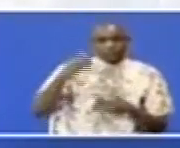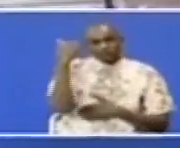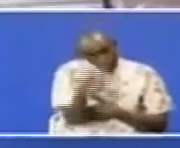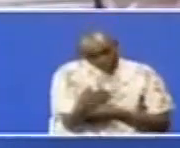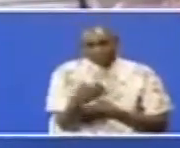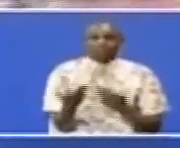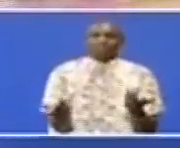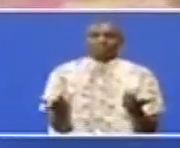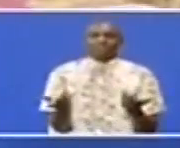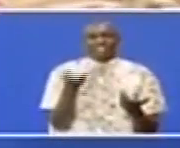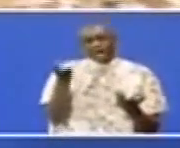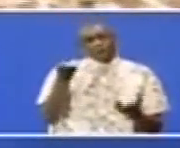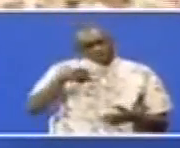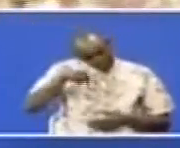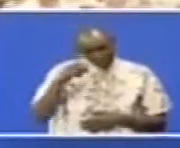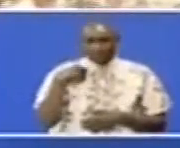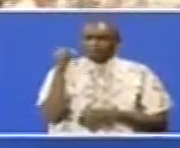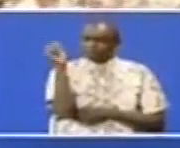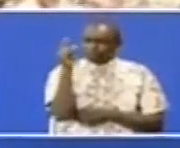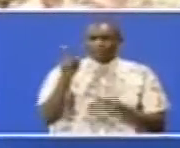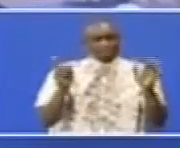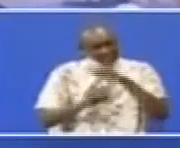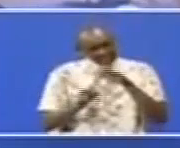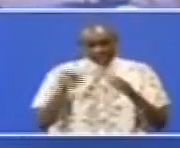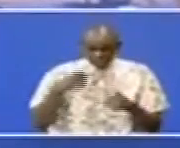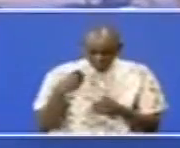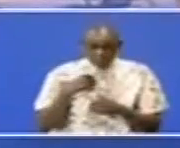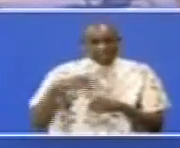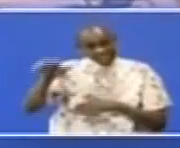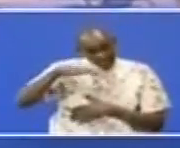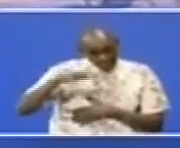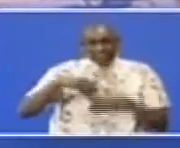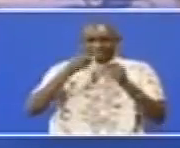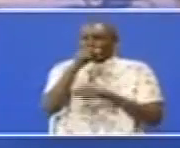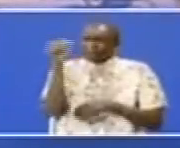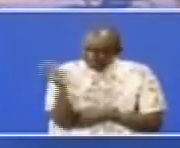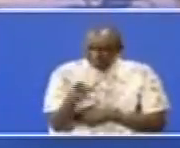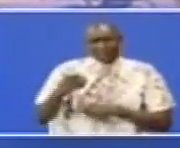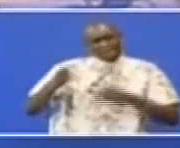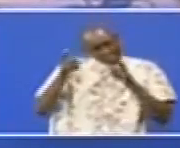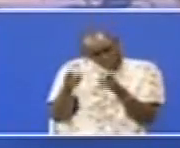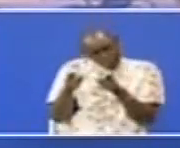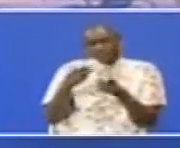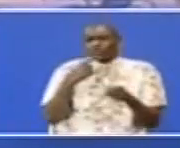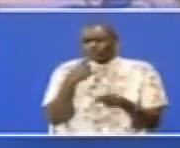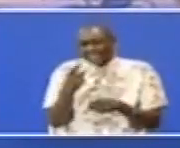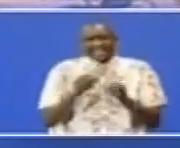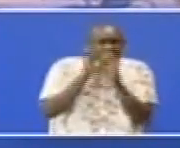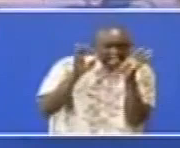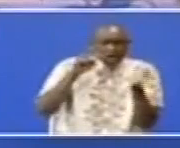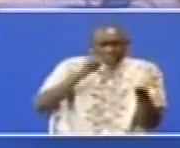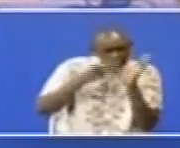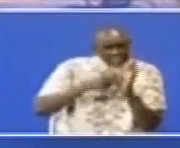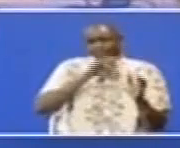forget about it. Sasa bodi ya unyunyiziaji na wizara ya mazingira imepewa mwezi mmoja ili kuainisha na kuweka bayana endapo mradi